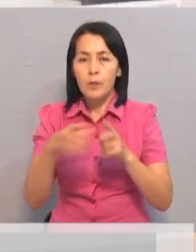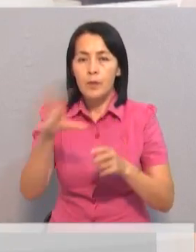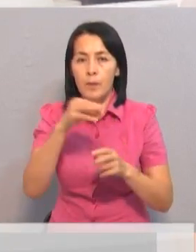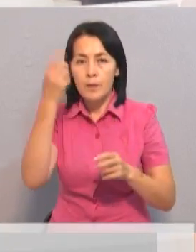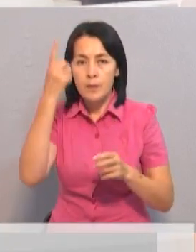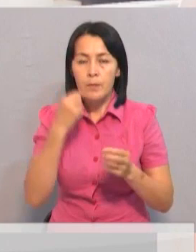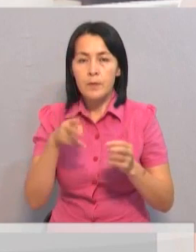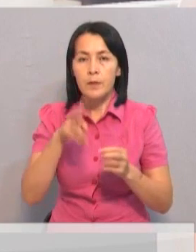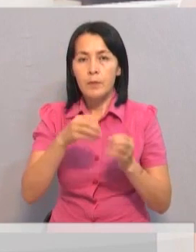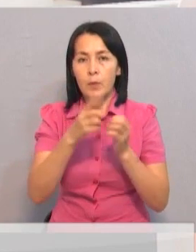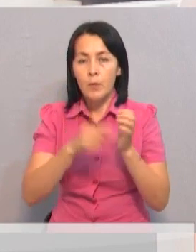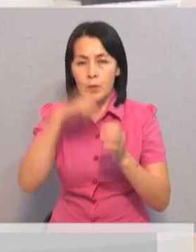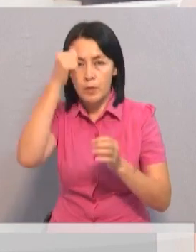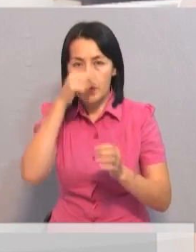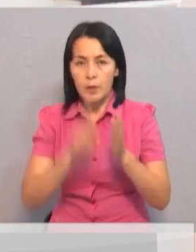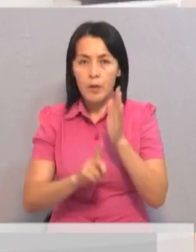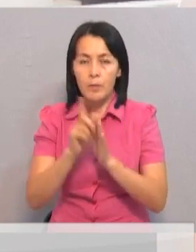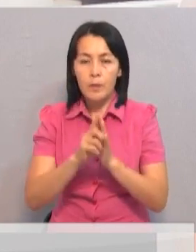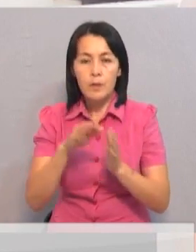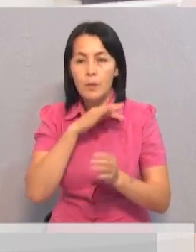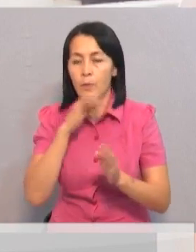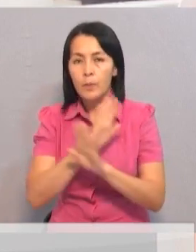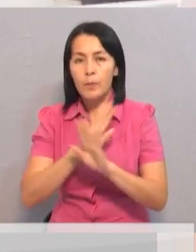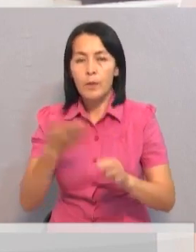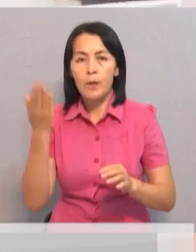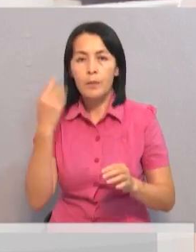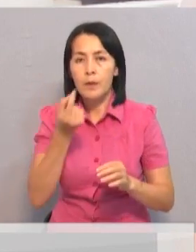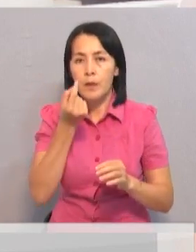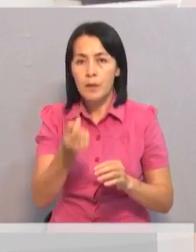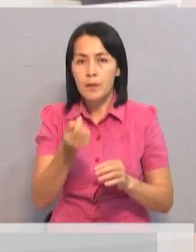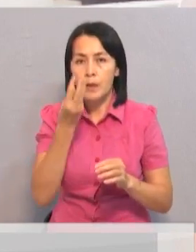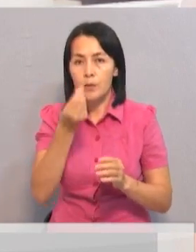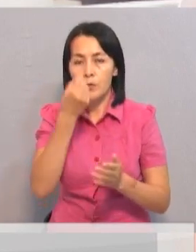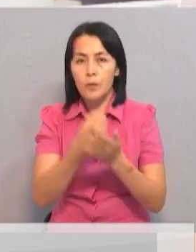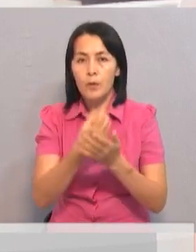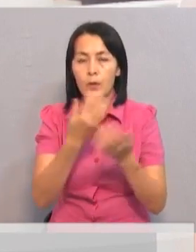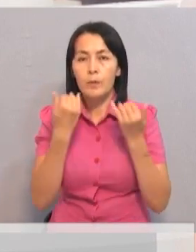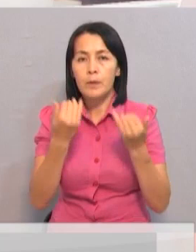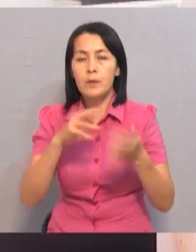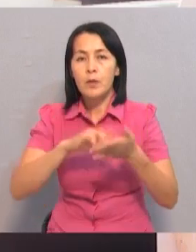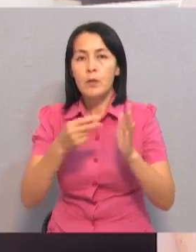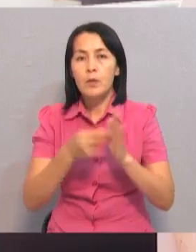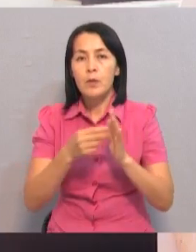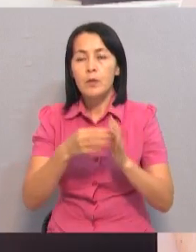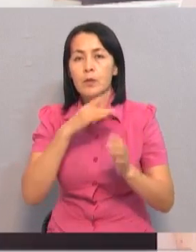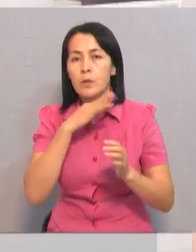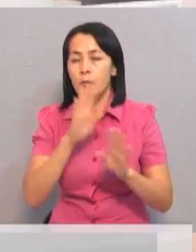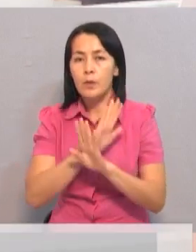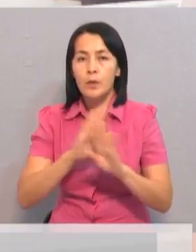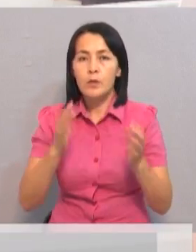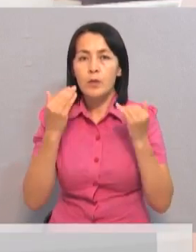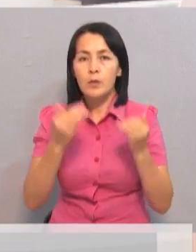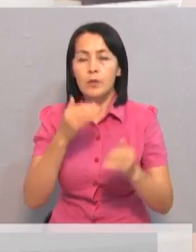жақсы білесіздер. 2017 жылдан бері көбеймеген, бірақ былтыр аздаған сома қосылды. Біздің жоспарымыздағыдай көбейген жоқ